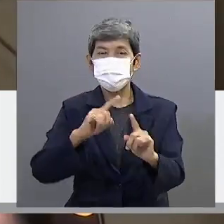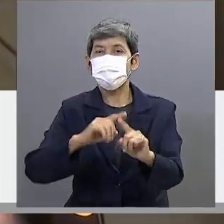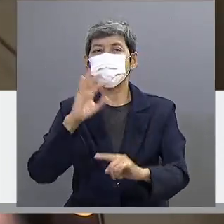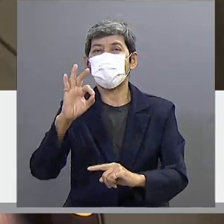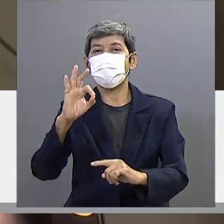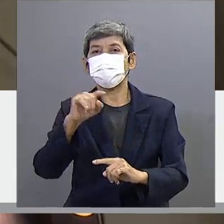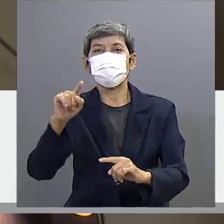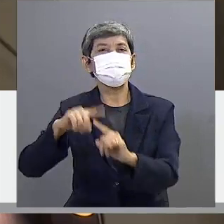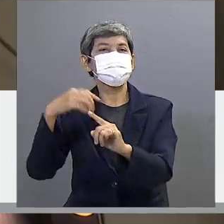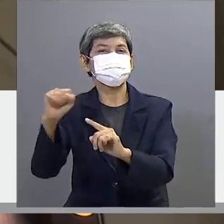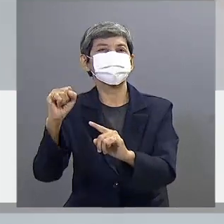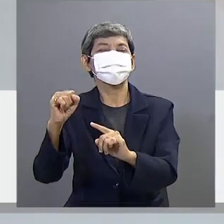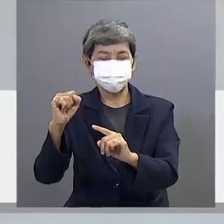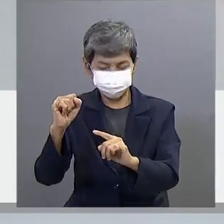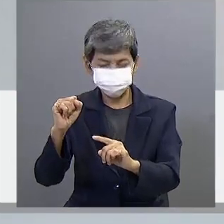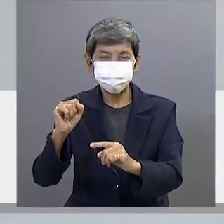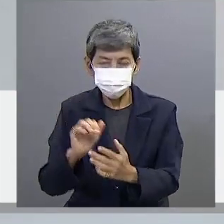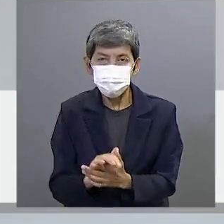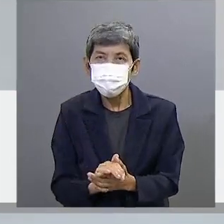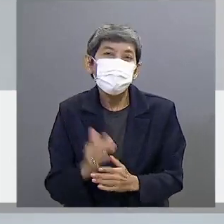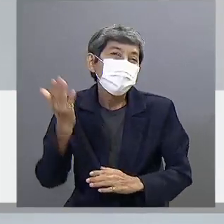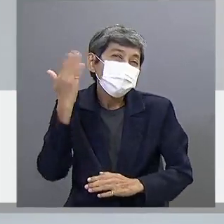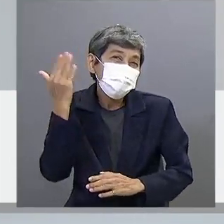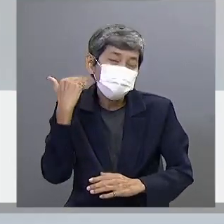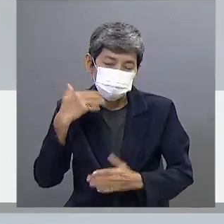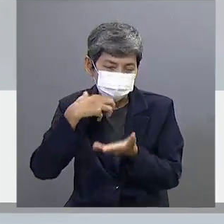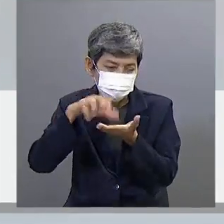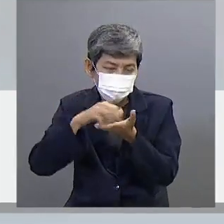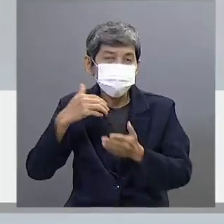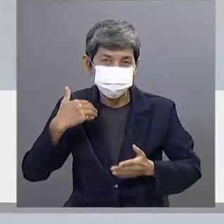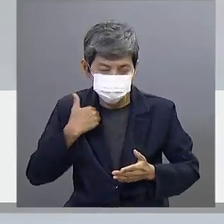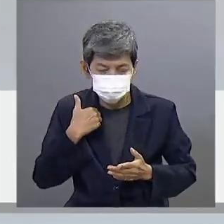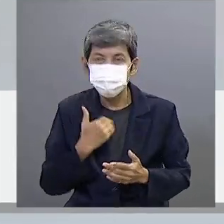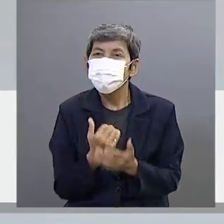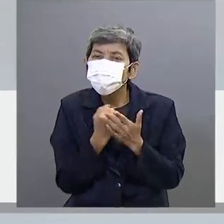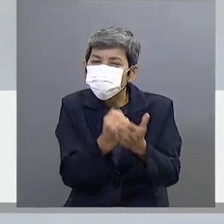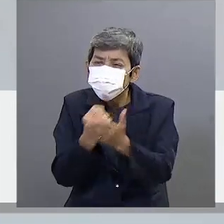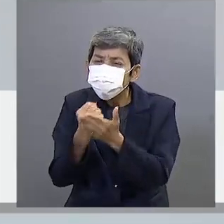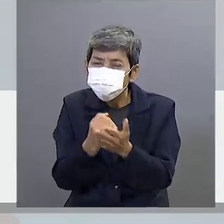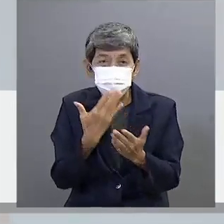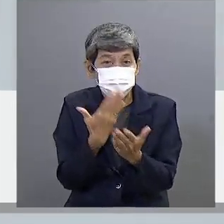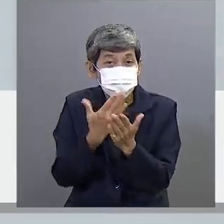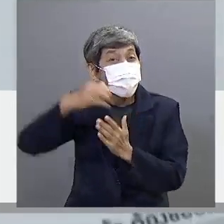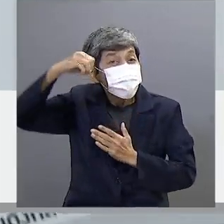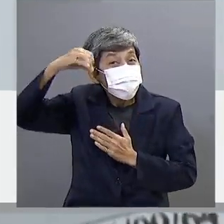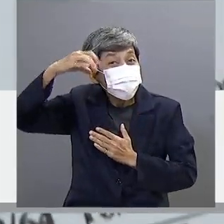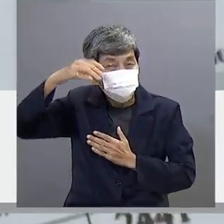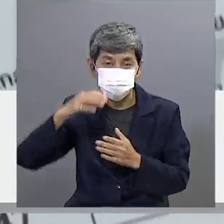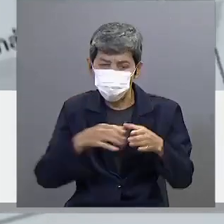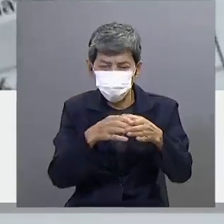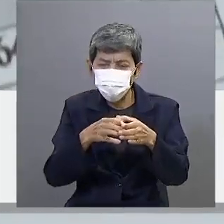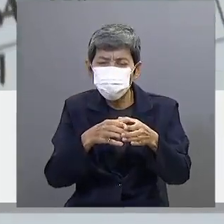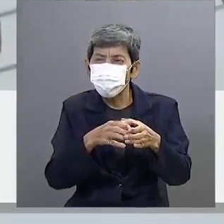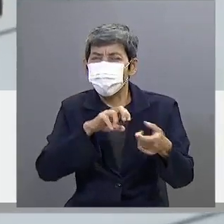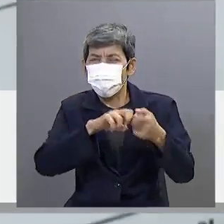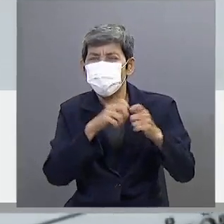ตุลาคมนี้ค่ะซึ่งก่อนท่านนี้มีรายงานออกมาว่าแนวทางในการช่วยเหลือค่าไฟจะพุ่งไปที่กลุ่มปลอกบางเป็นหลัก